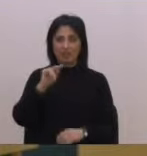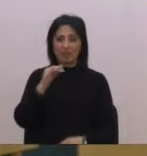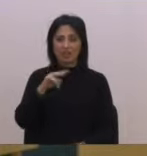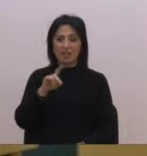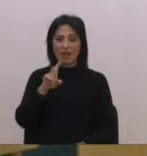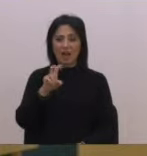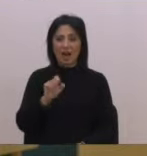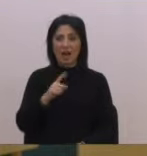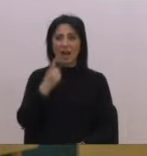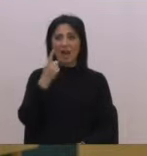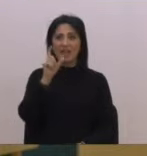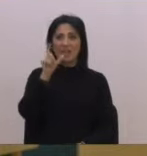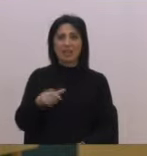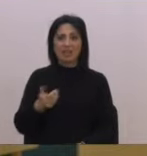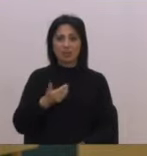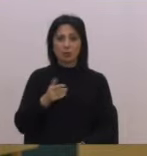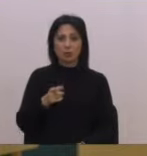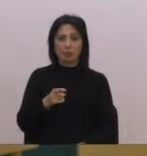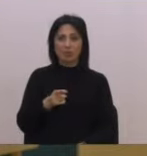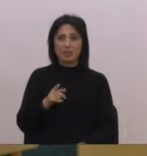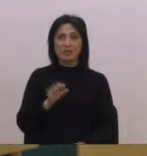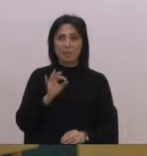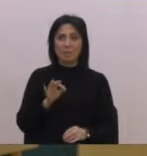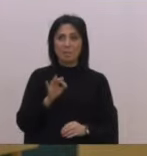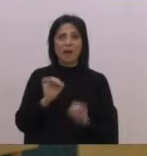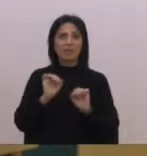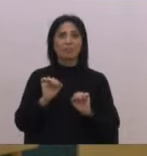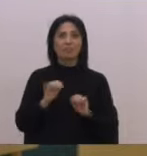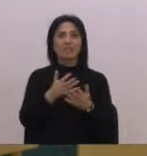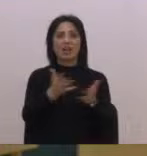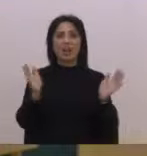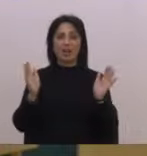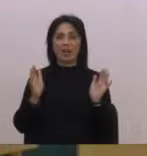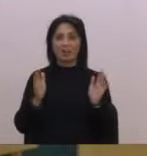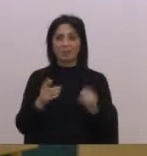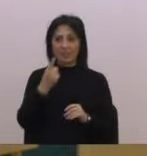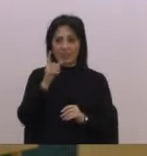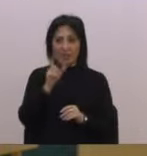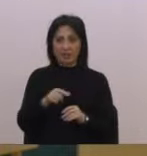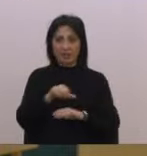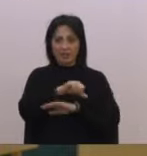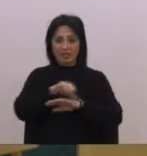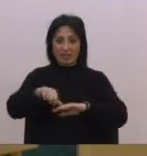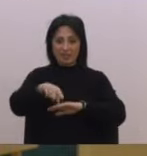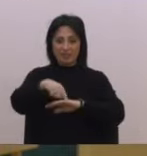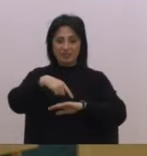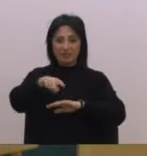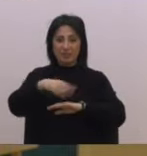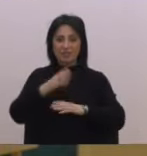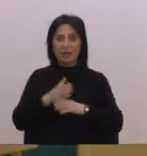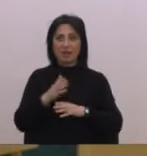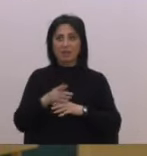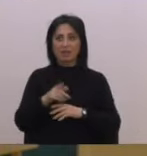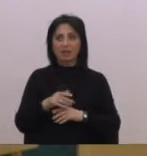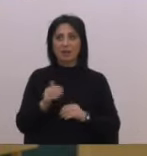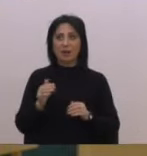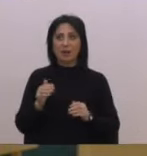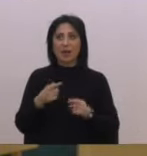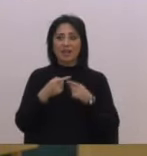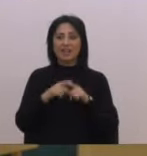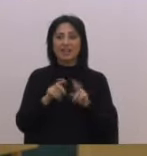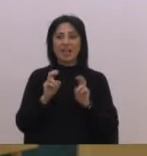scholot, erticați schorobs, dar martlat scaripci sunt celie, imtoro, s-a zgruspira, sopelia, patara